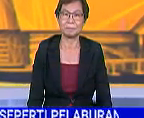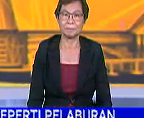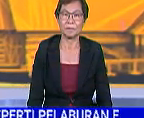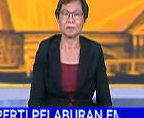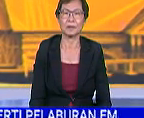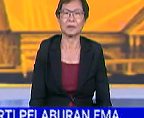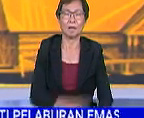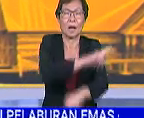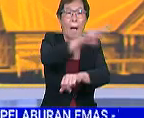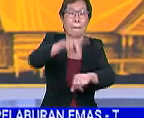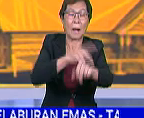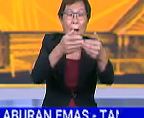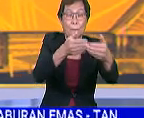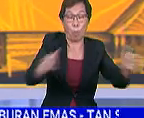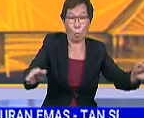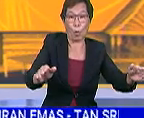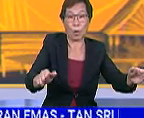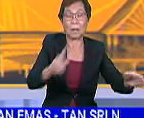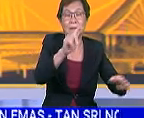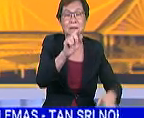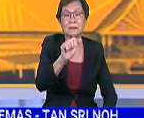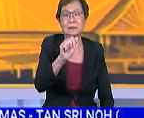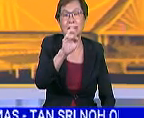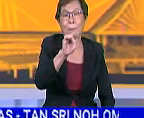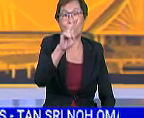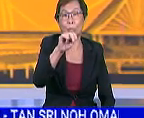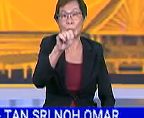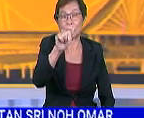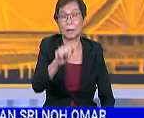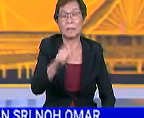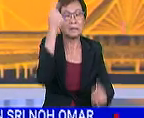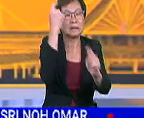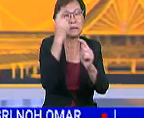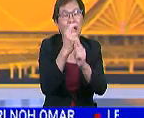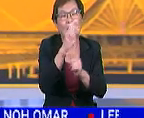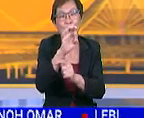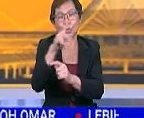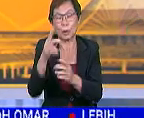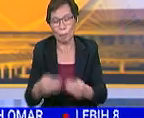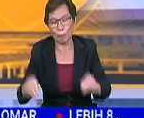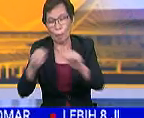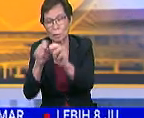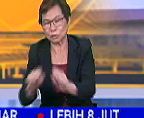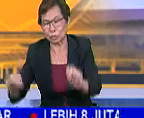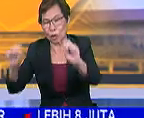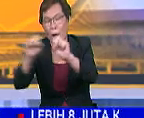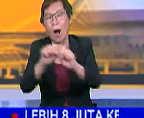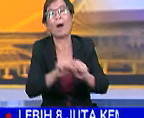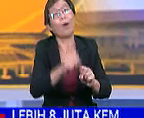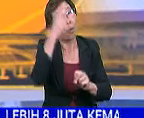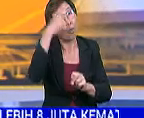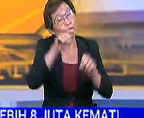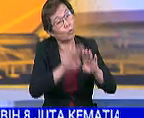pembukaan Padang ragut di tambunan serta ketetapan sop di masjid dan Surau antara tumpuan laporan dari Sabah untuk